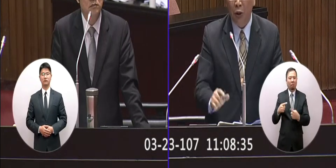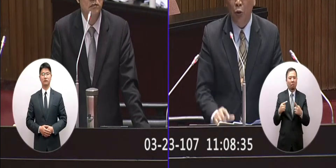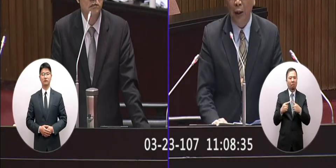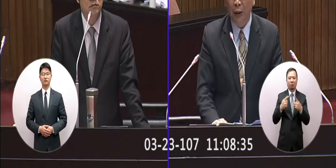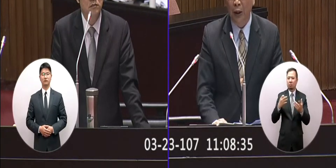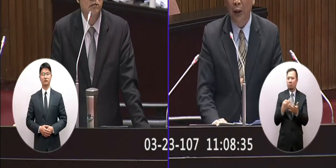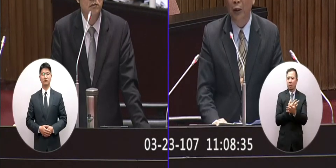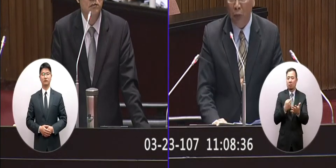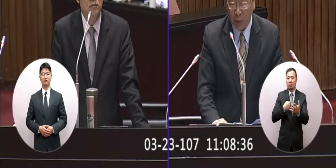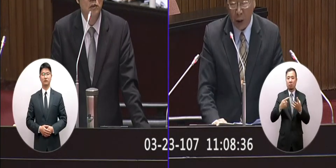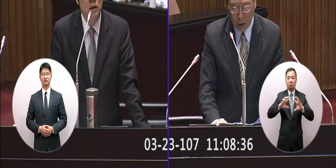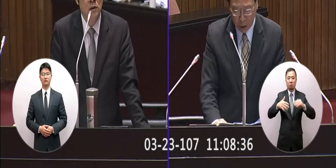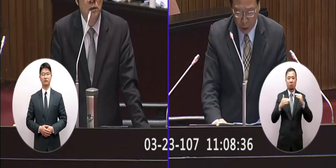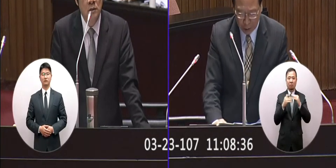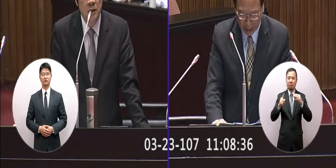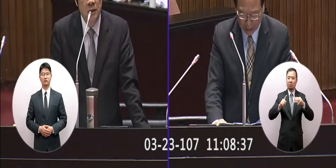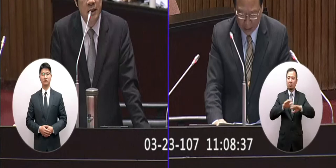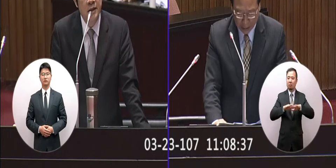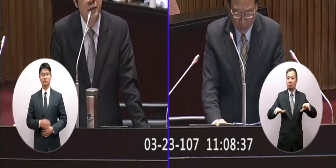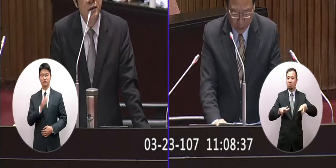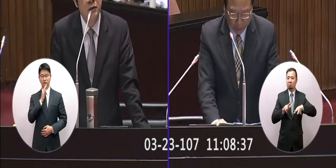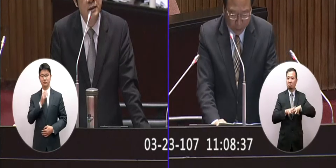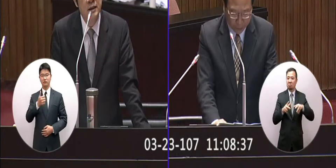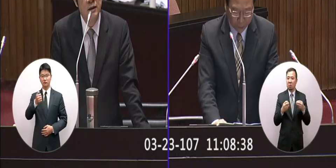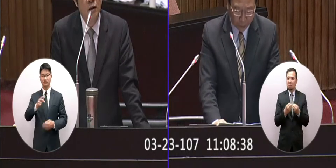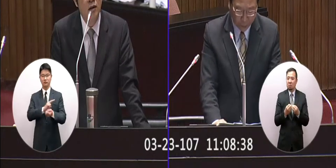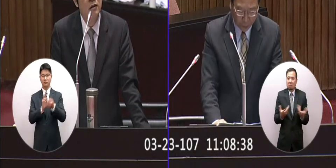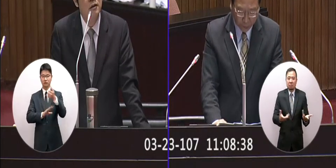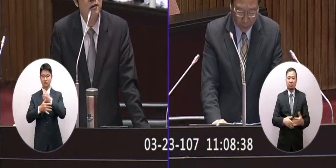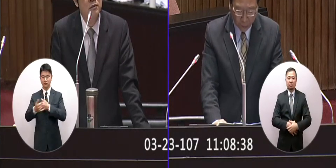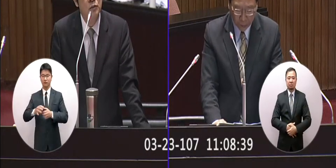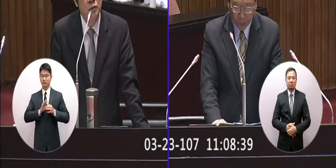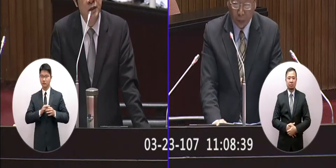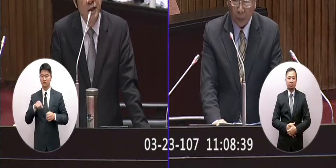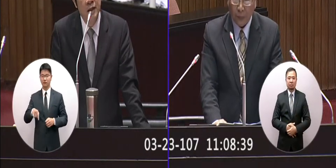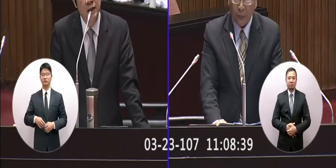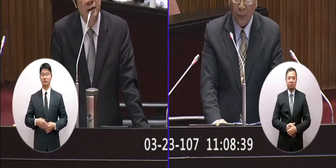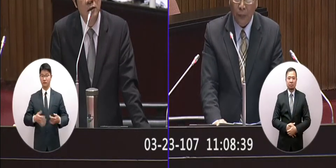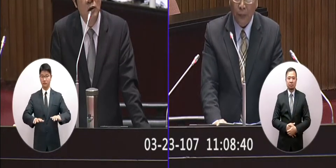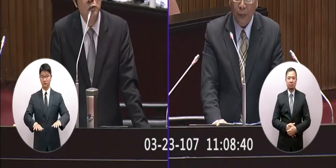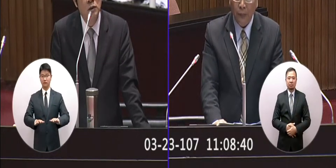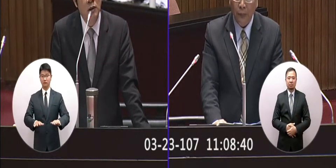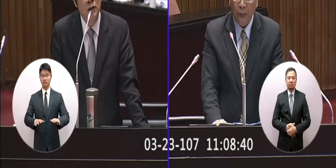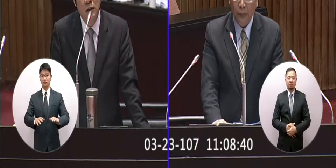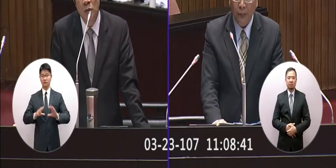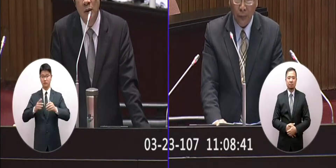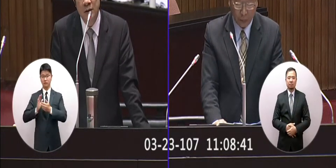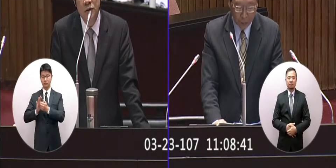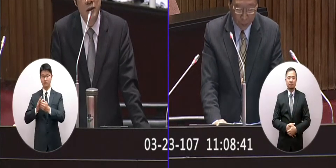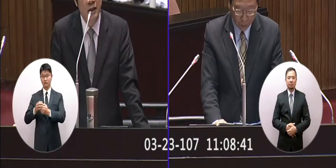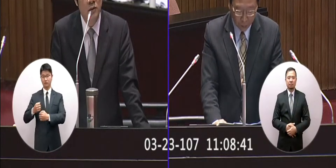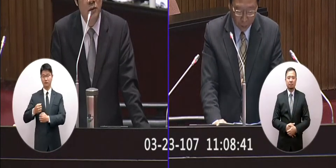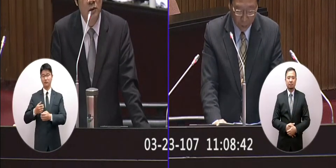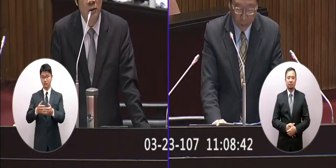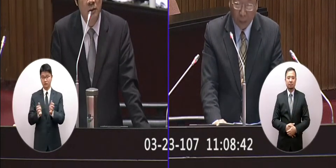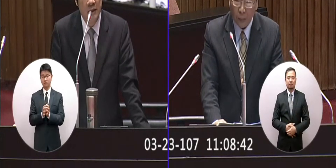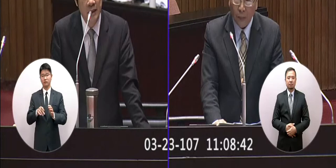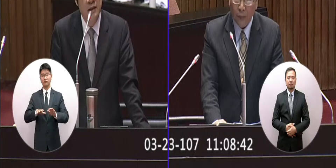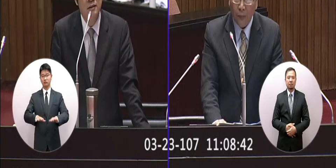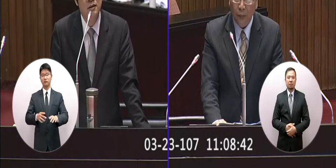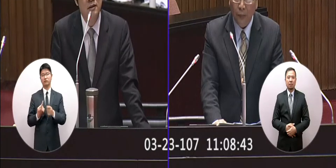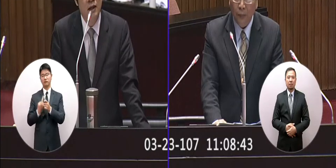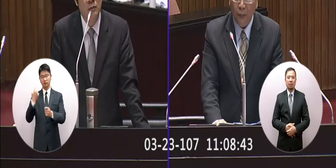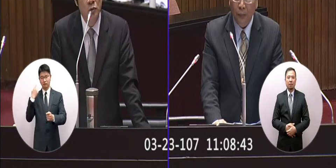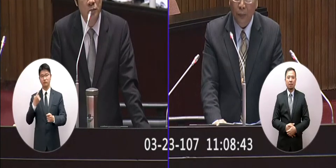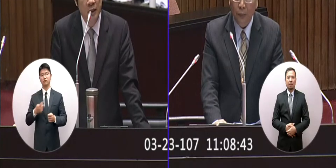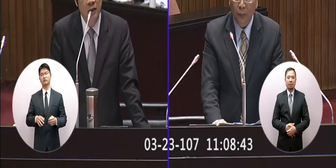会造成国安的问题，会不会有这种状况？ 是，感谢林委员关心哈。目前国防部的报告，不管是去年或今